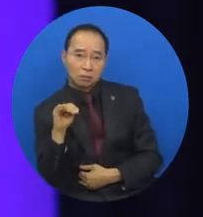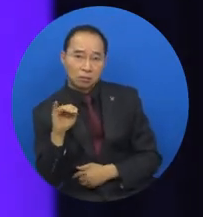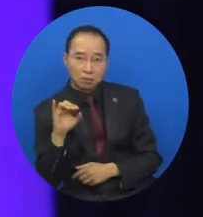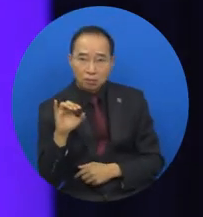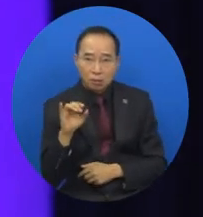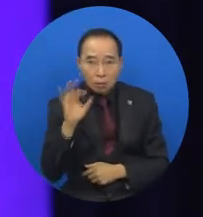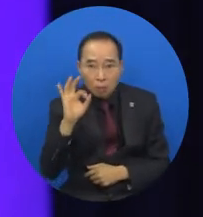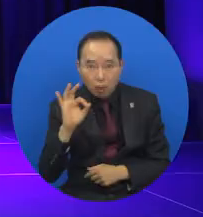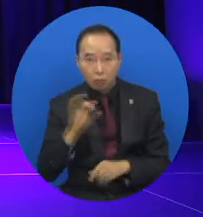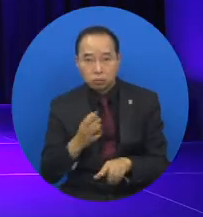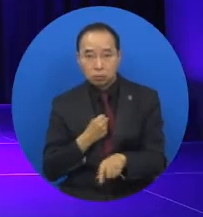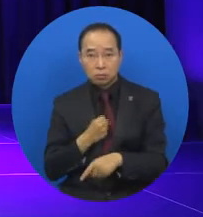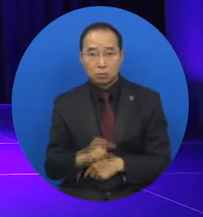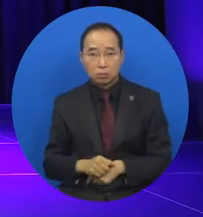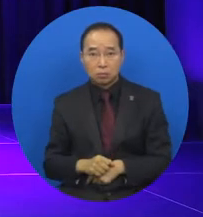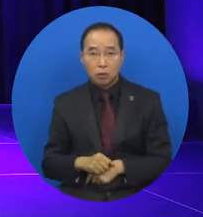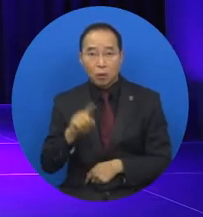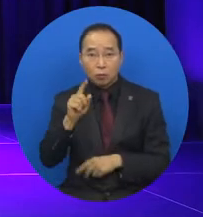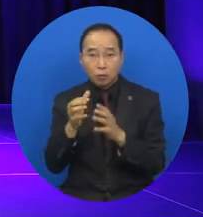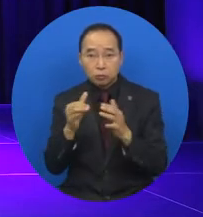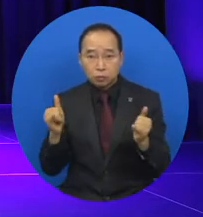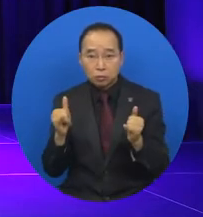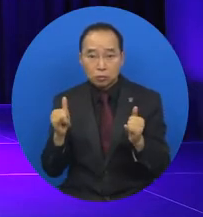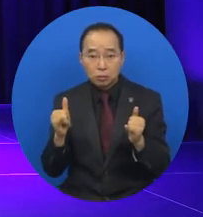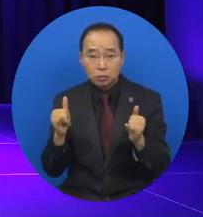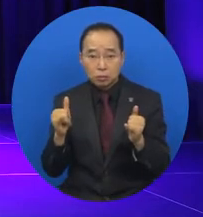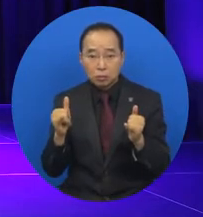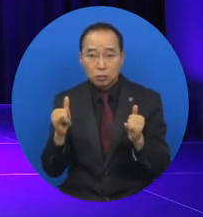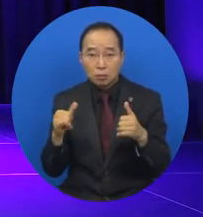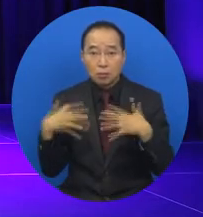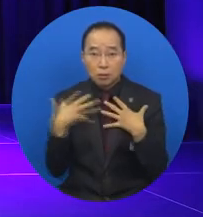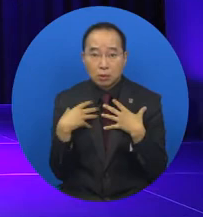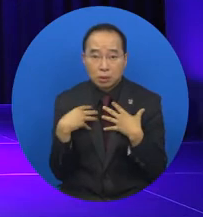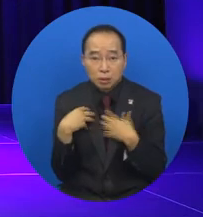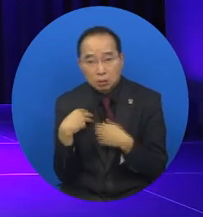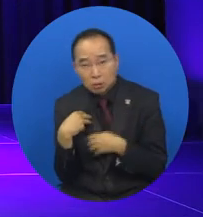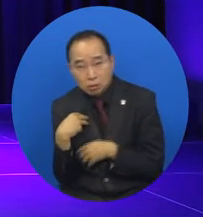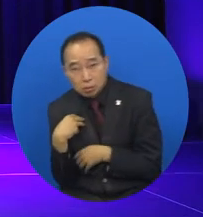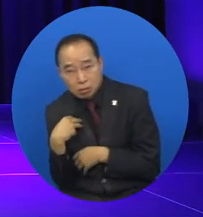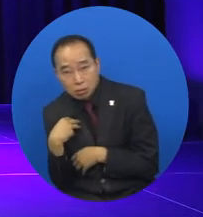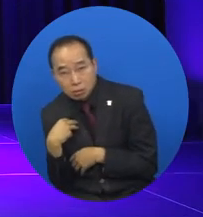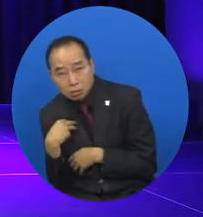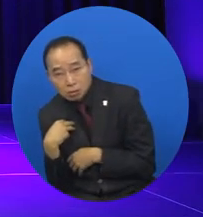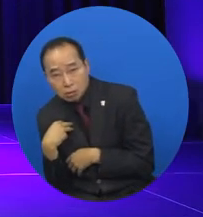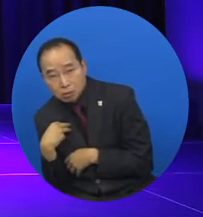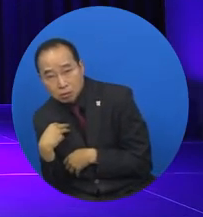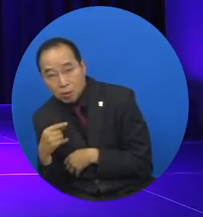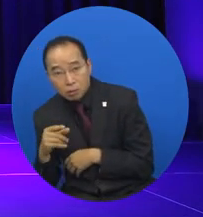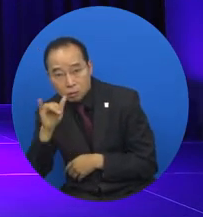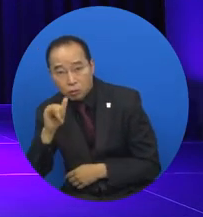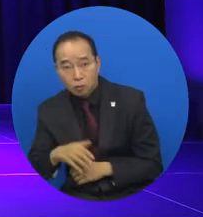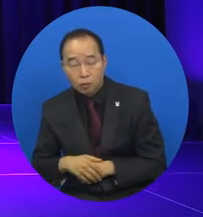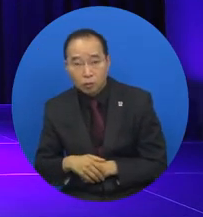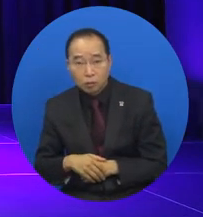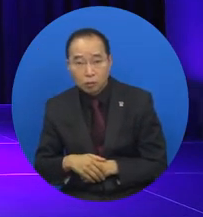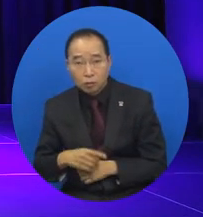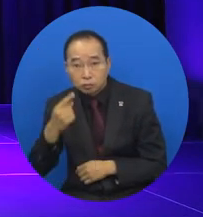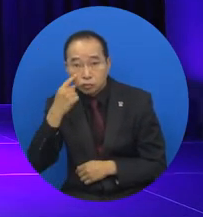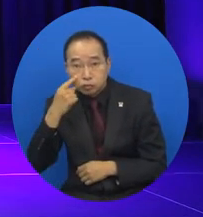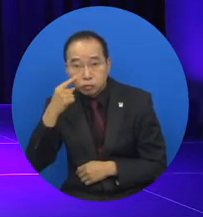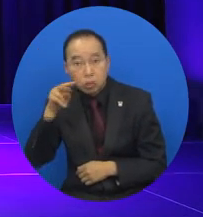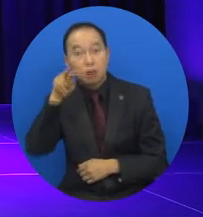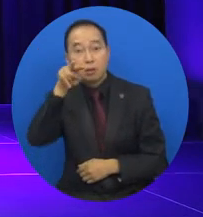깜짝 놀랐습니다. 어떤 분은 완전히 몸이 옆으로 기울어져 있었고요.